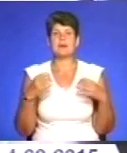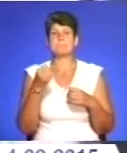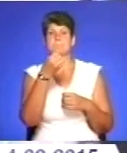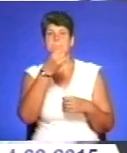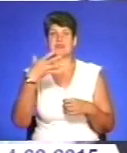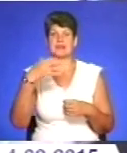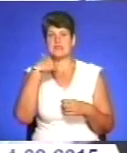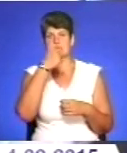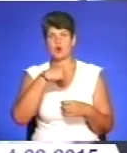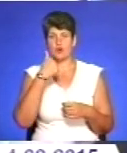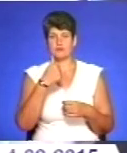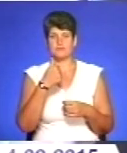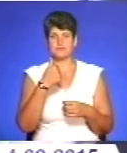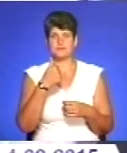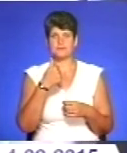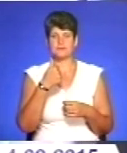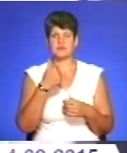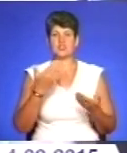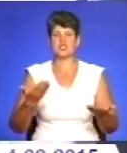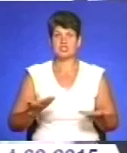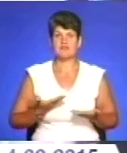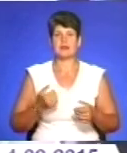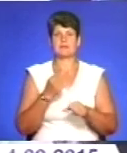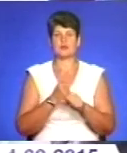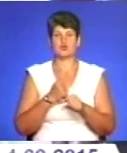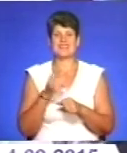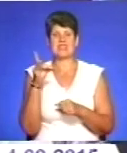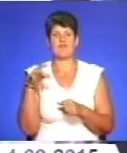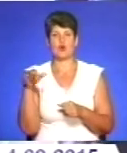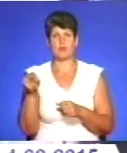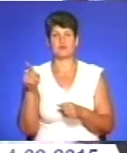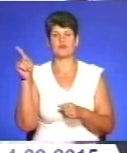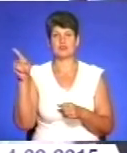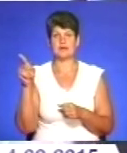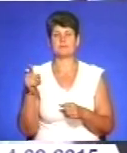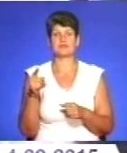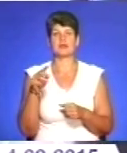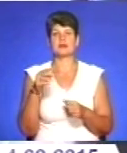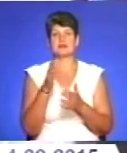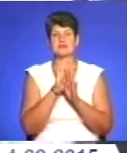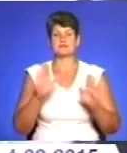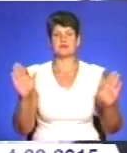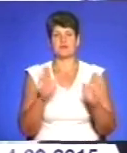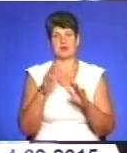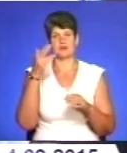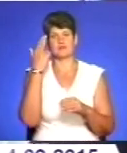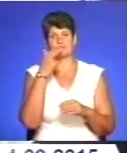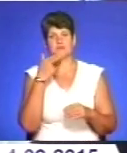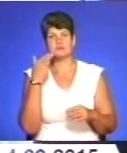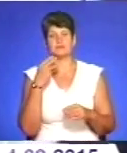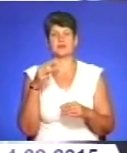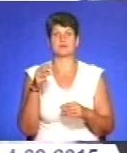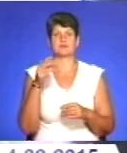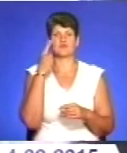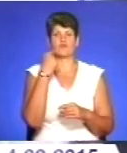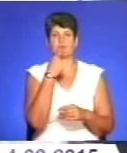15 років живе і працює в Європі. Вона солістка мадридської опери, римської опери. Я гадаю, що це